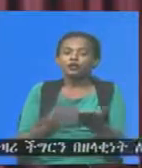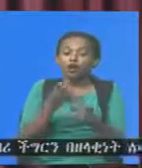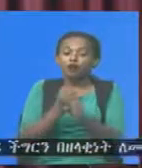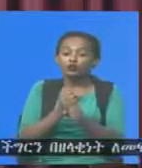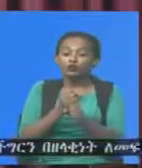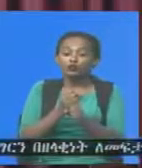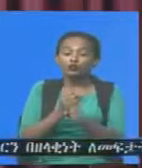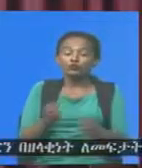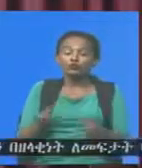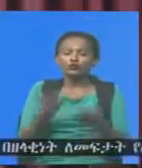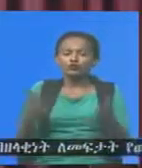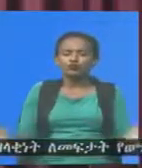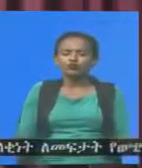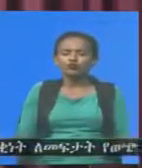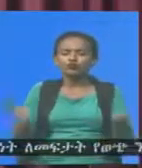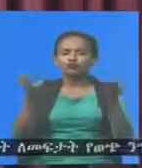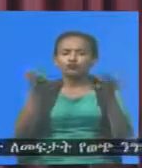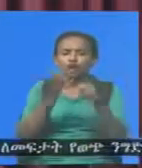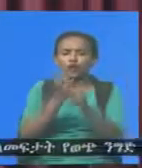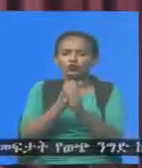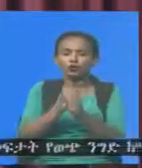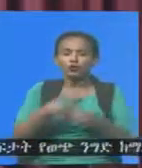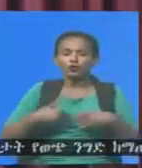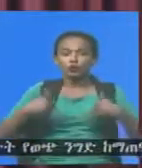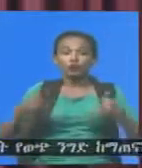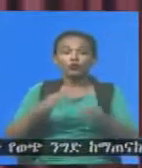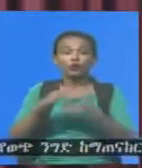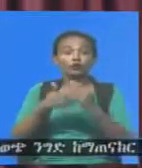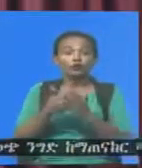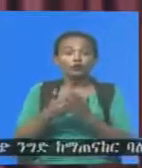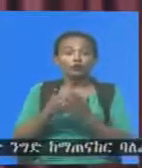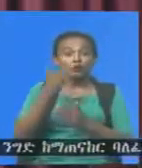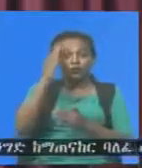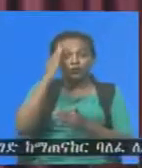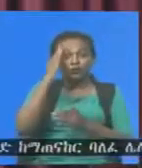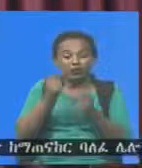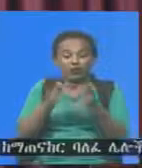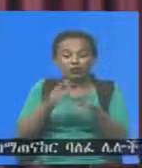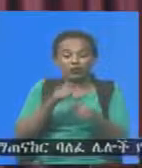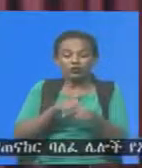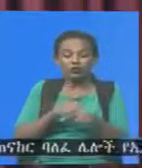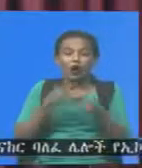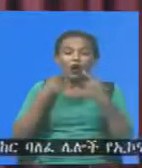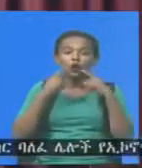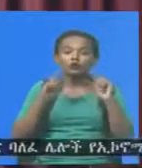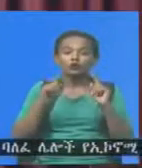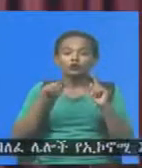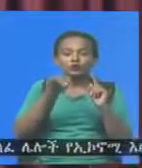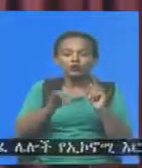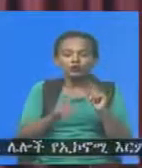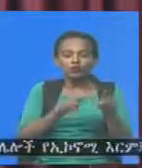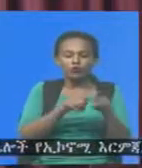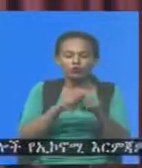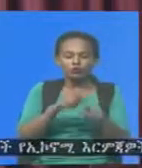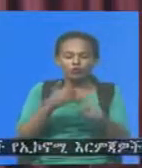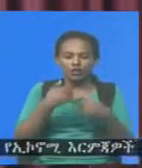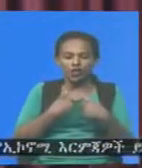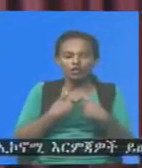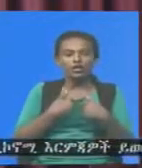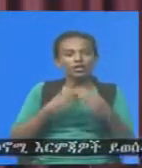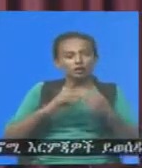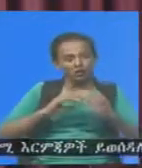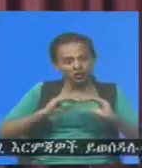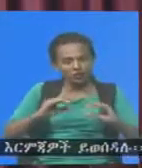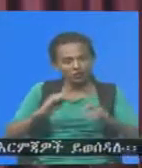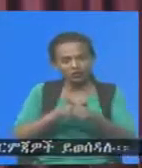ወጣቶች ሁላችሁ እንደምታውቁት በአስቸኳይ ጊዜ አዋጁ ኮሚሽኑም እዚሁ ስላለ እያስተማር እያሰለጠን